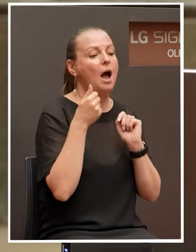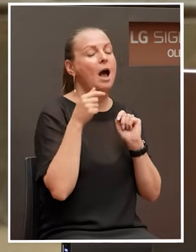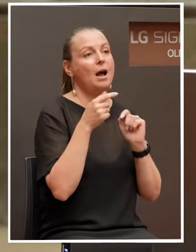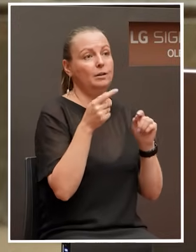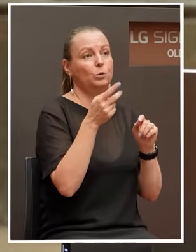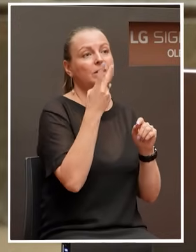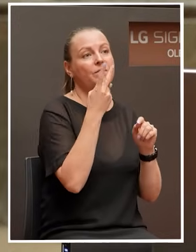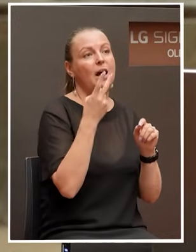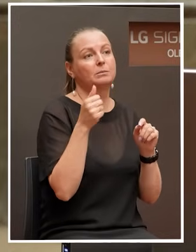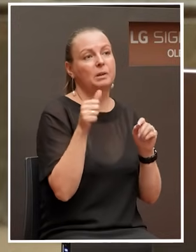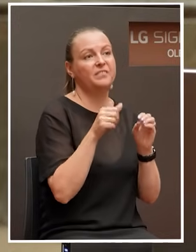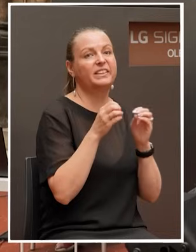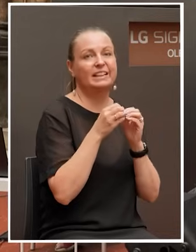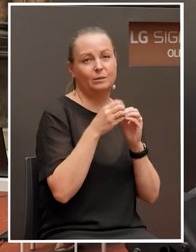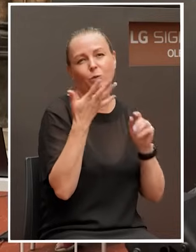2,5 десятка